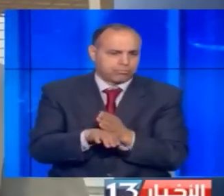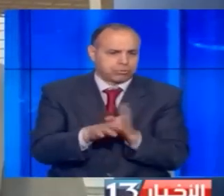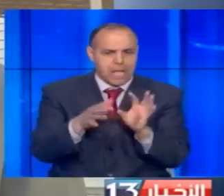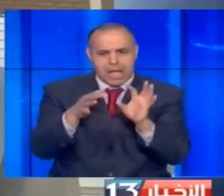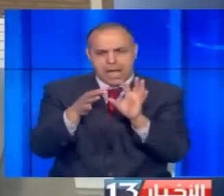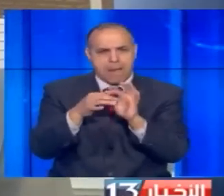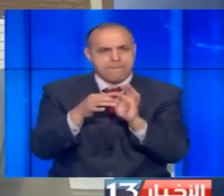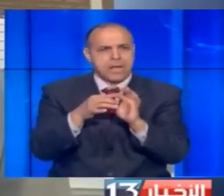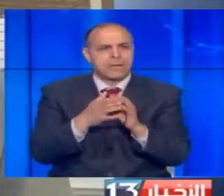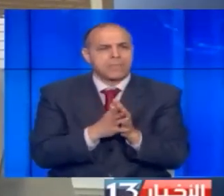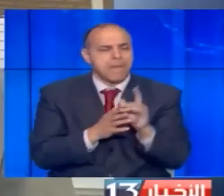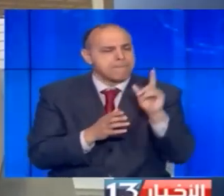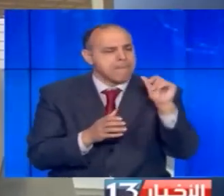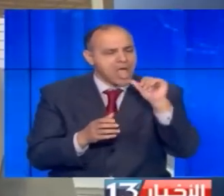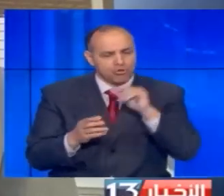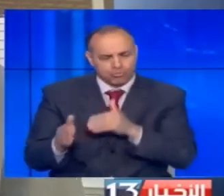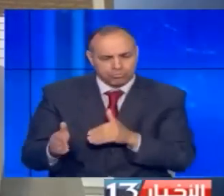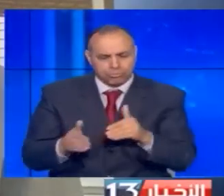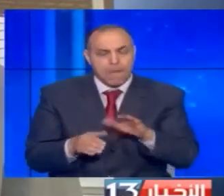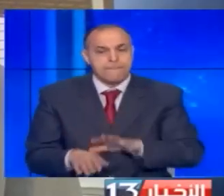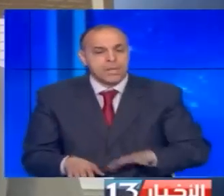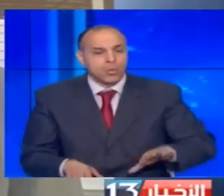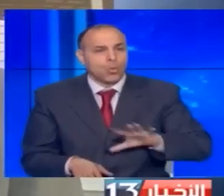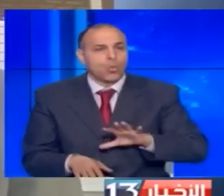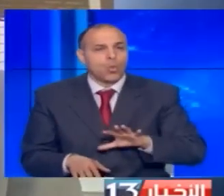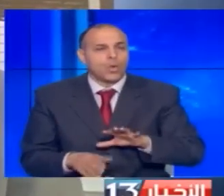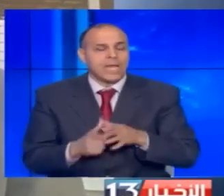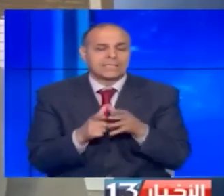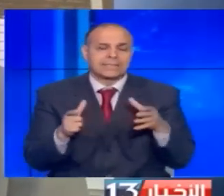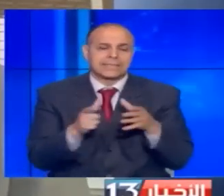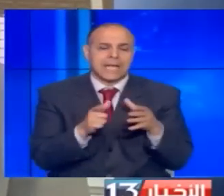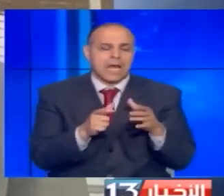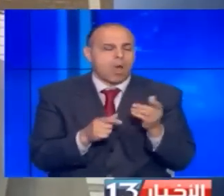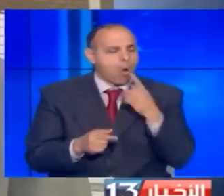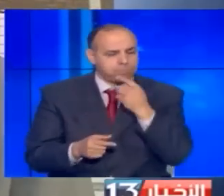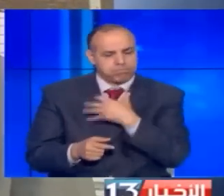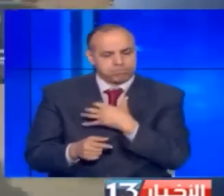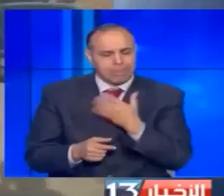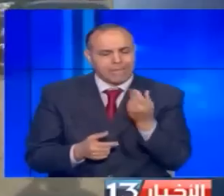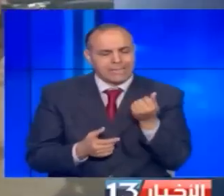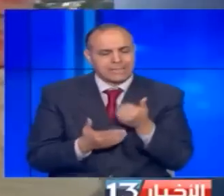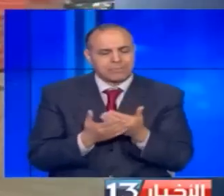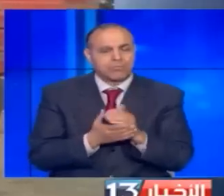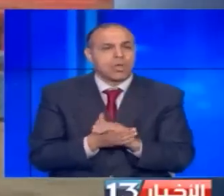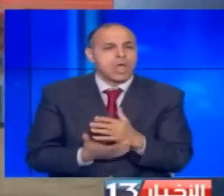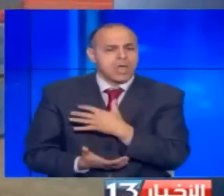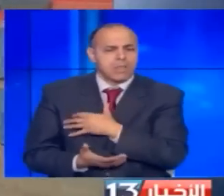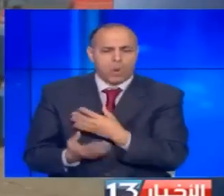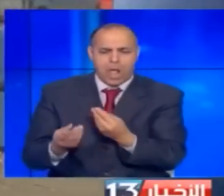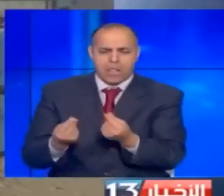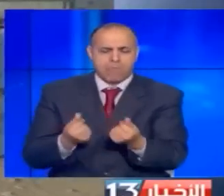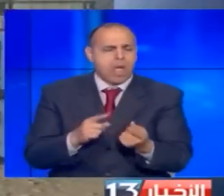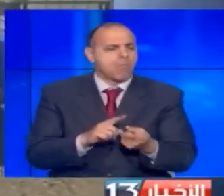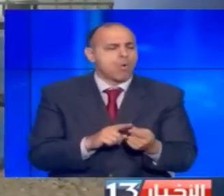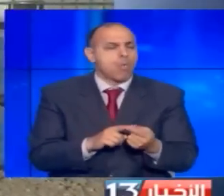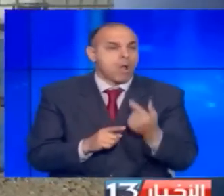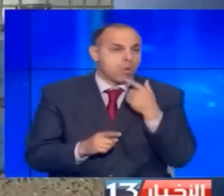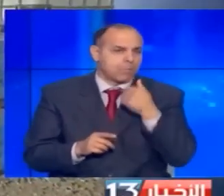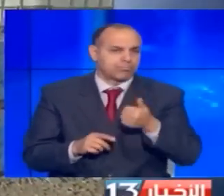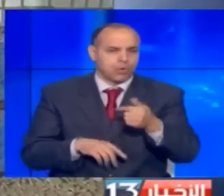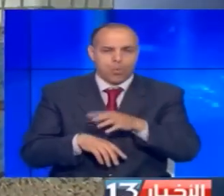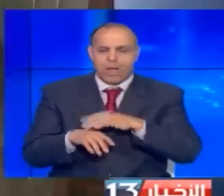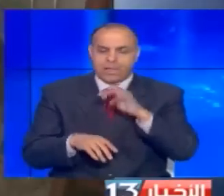ايضا بالماء، وهذه المنطقه بتوضع على ذمه الصناعيين المستثمرين في قطاع الجبس. ثروات طبيعيه هامه تميز